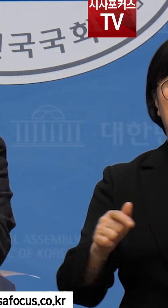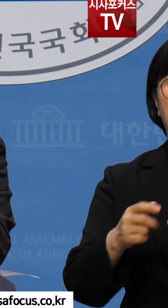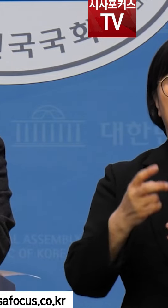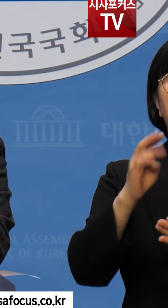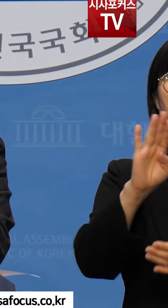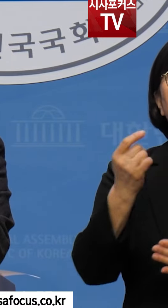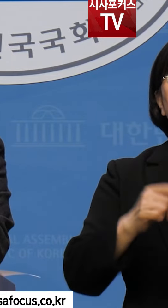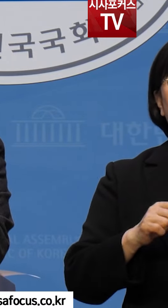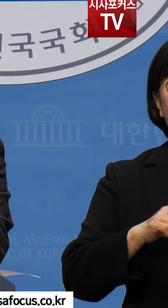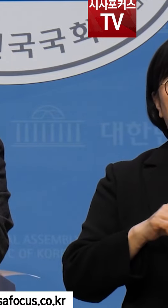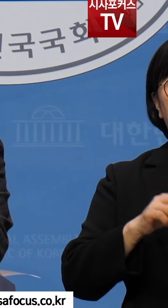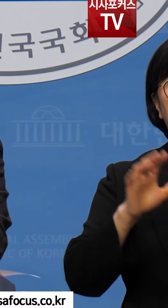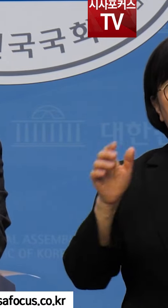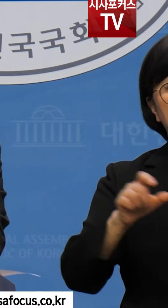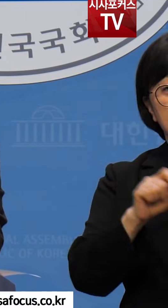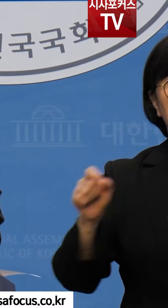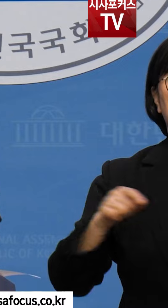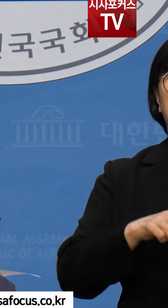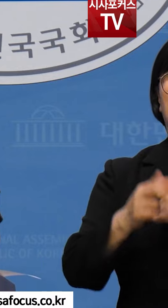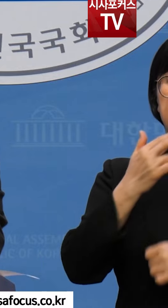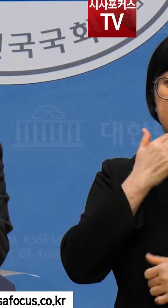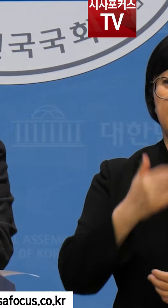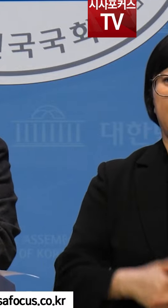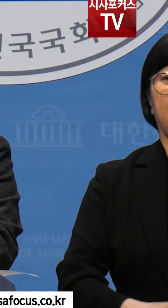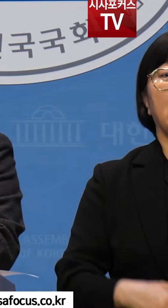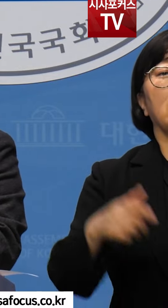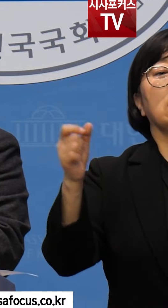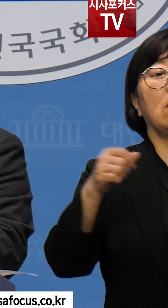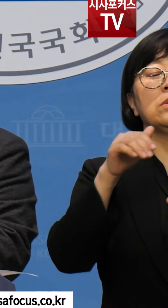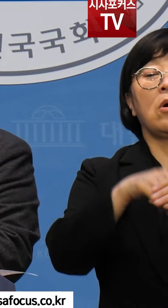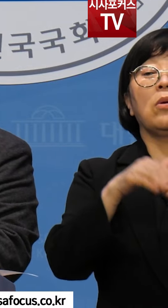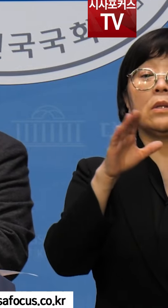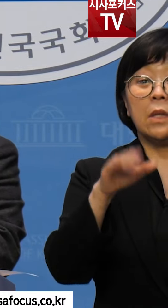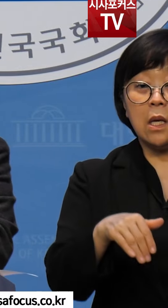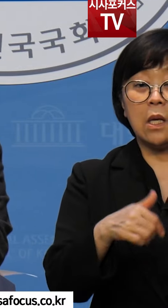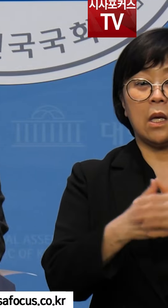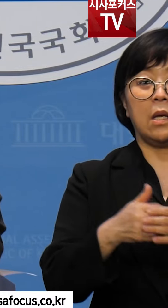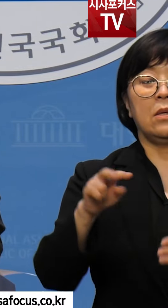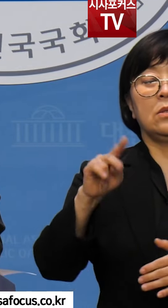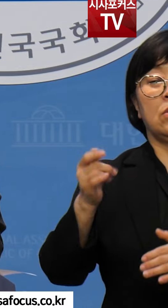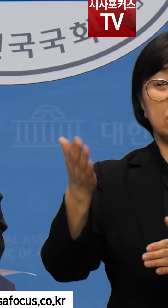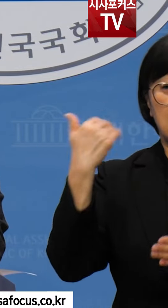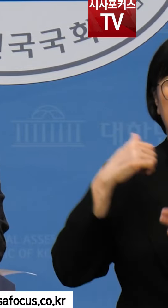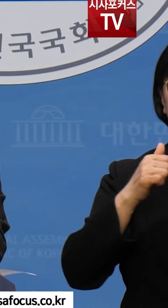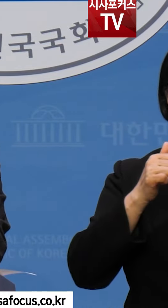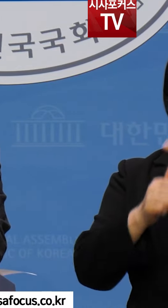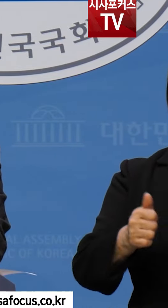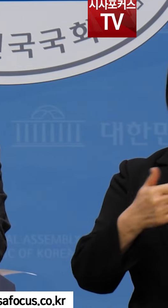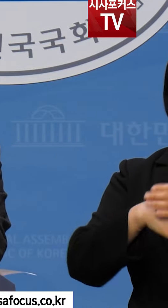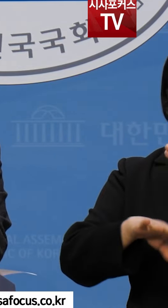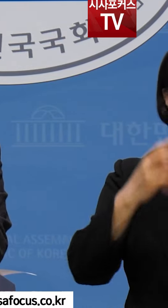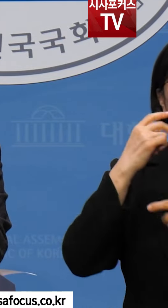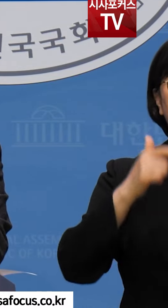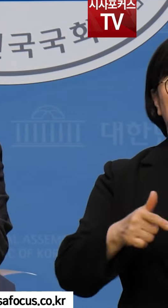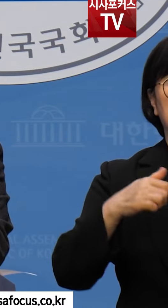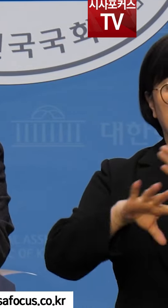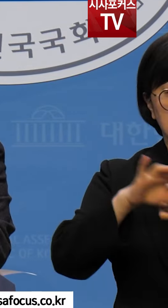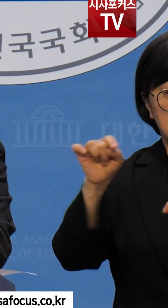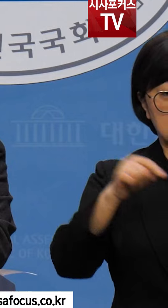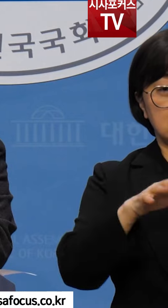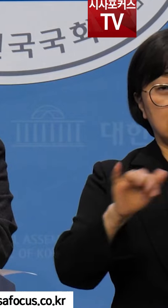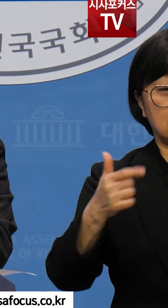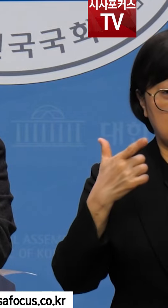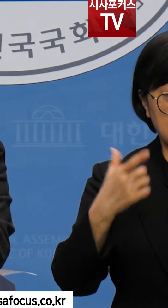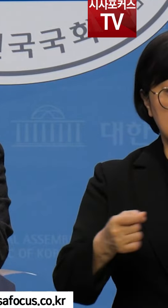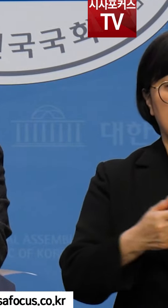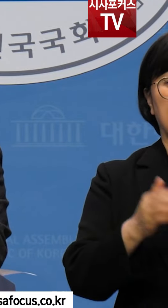보석을 피하거나 미룰 이유가 전혀 없을 것입니다. 다가오는 총선에서 송영길 전 대표와 소나무당이 다른 정당, 다른